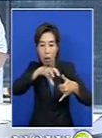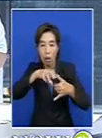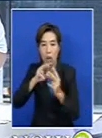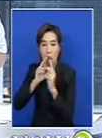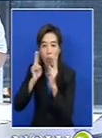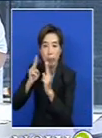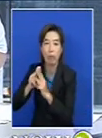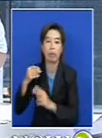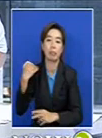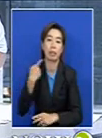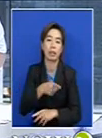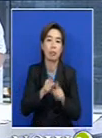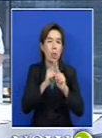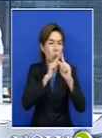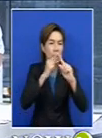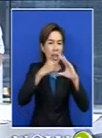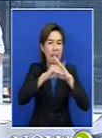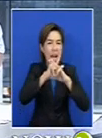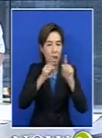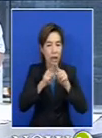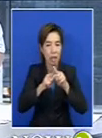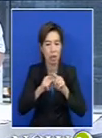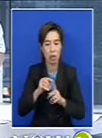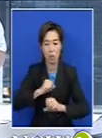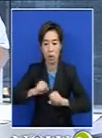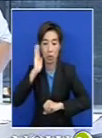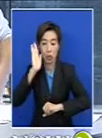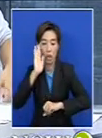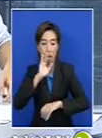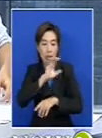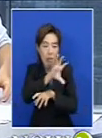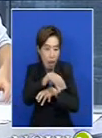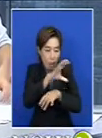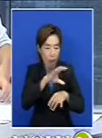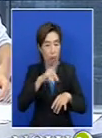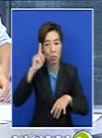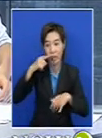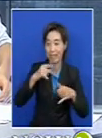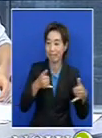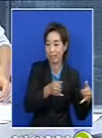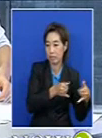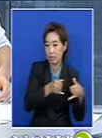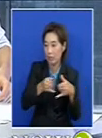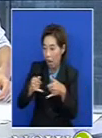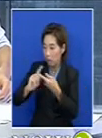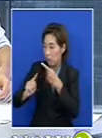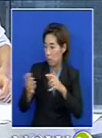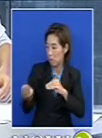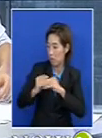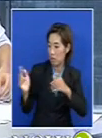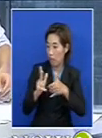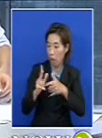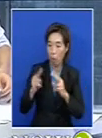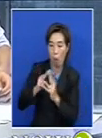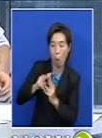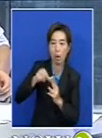คุยกันผ่านทางแชทไลน์แล้วก็กลุ่มวัยรุ่นที่เป็นผู้ชายเนี่ยก็ล่อลวงพาเพื่อนไปลุมโทรม3คนด้วยกันจนผู้หญิงเสียชีวิตเล